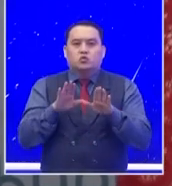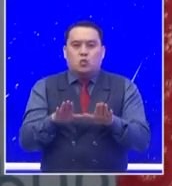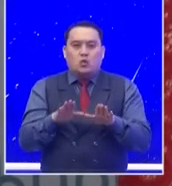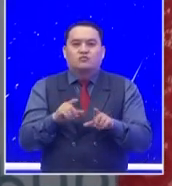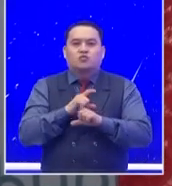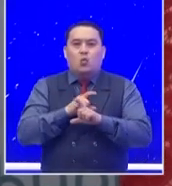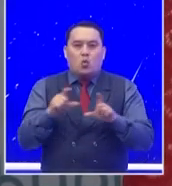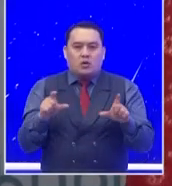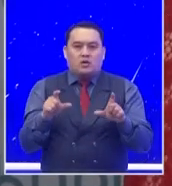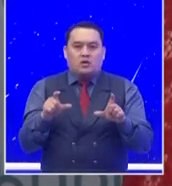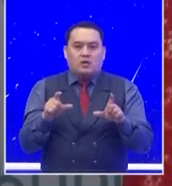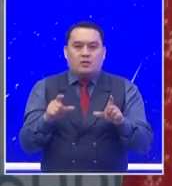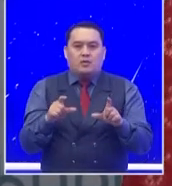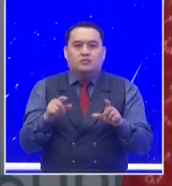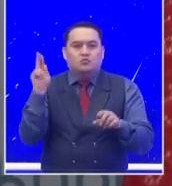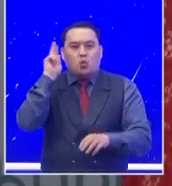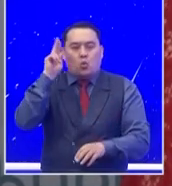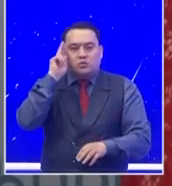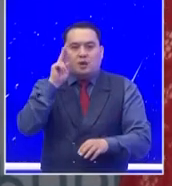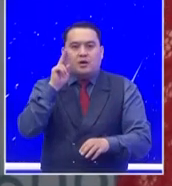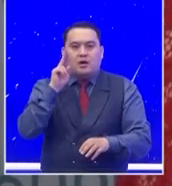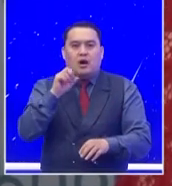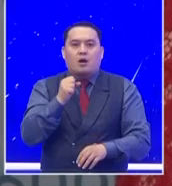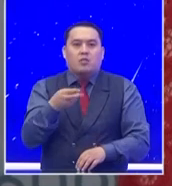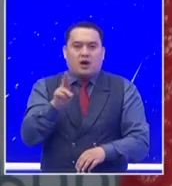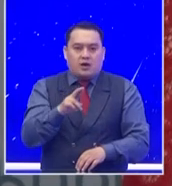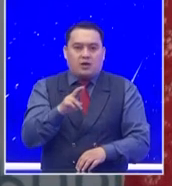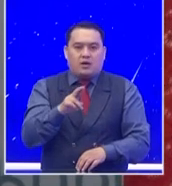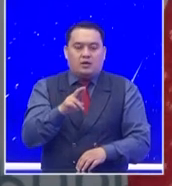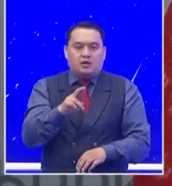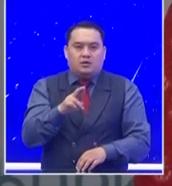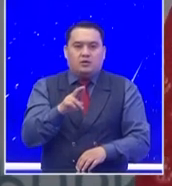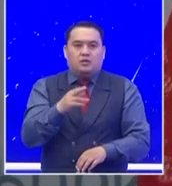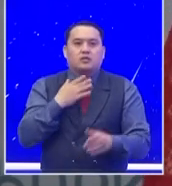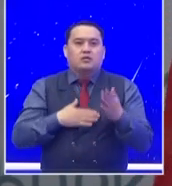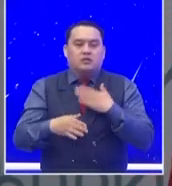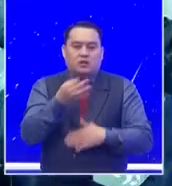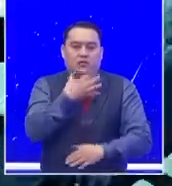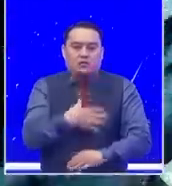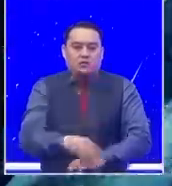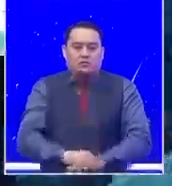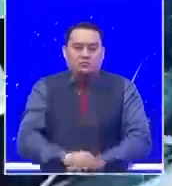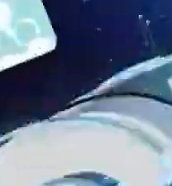как в школе так по учебникам по произведению абая читатель на то есть мне очень нравится